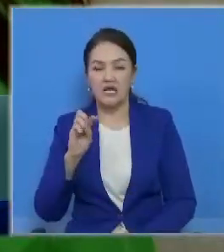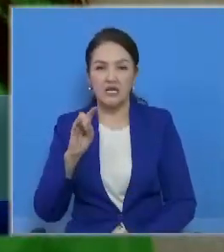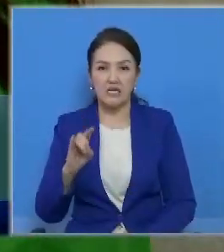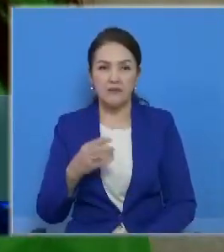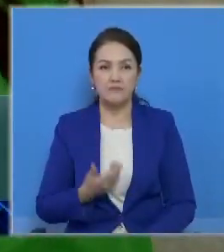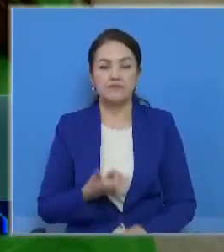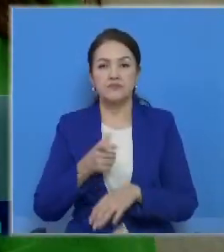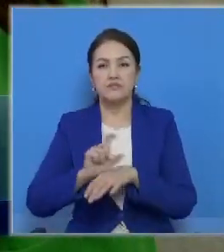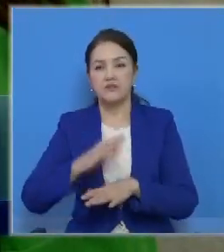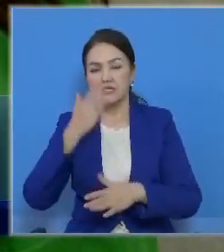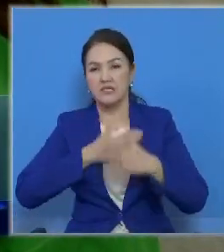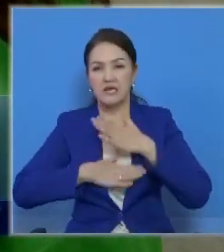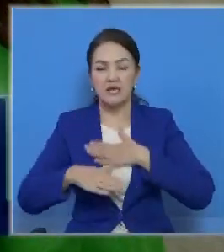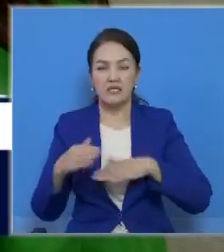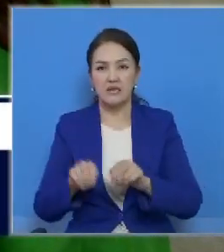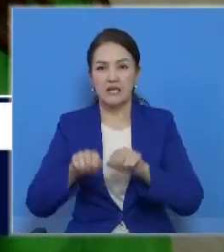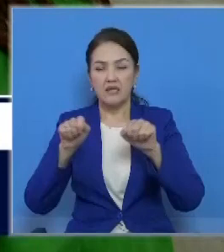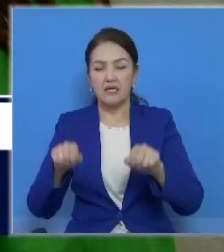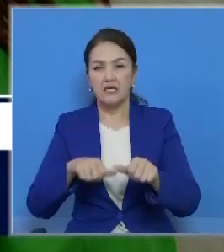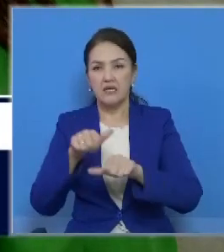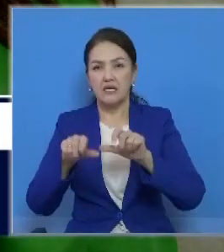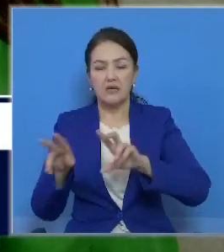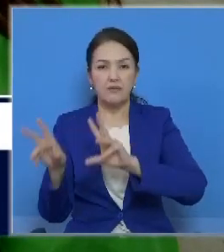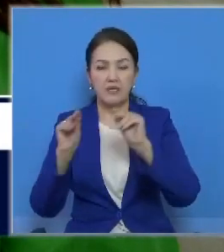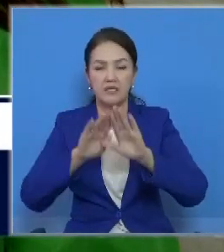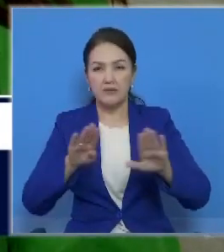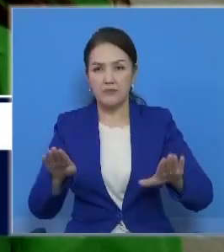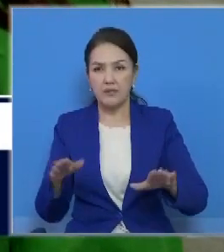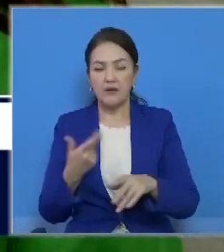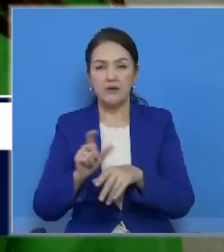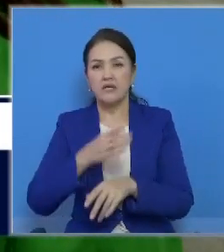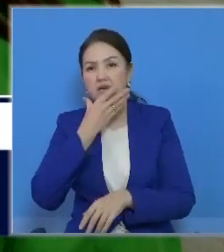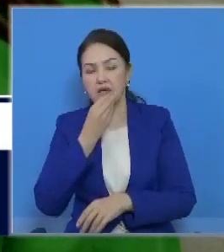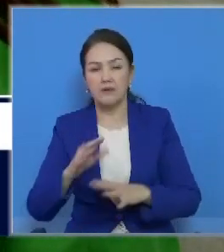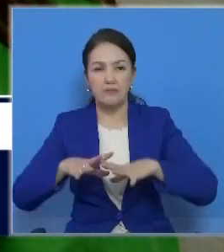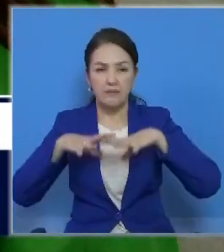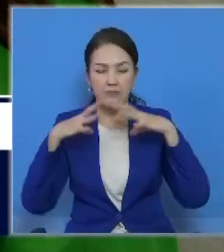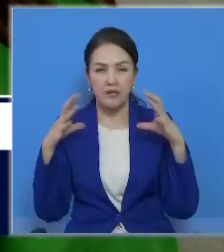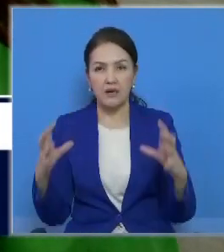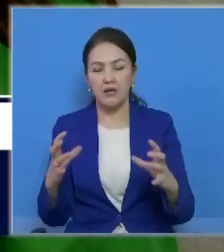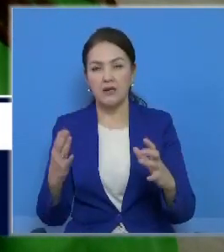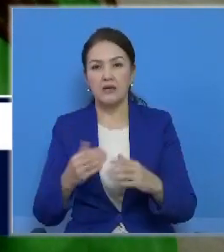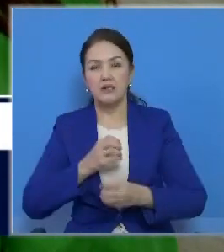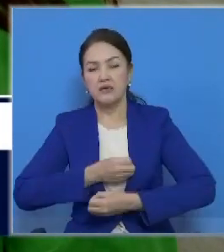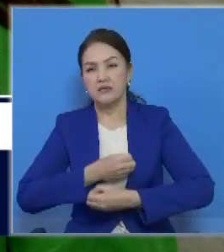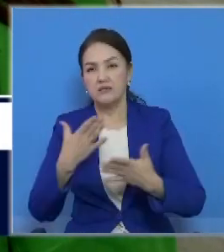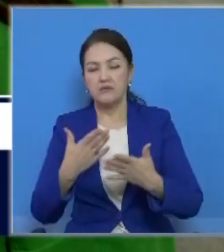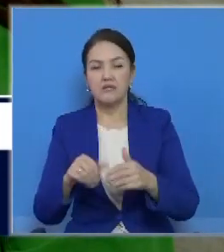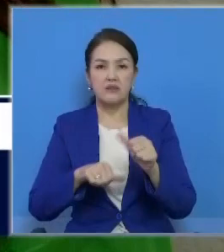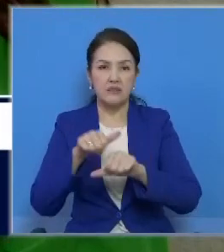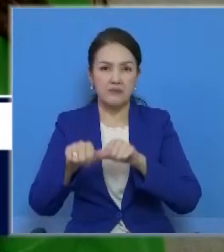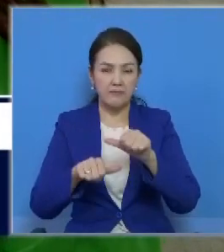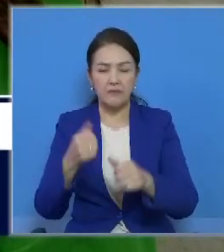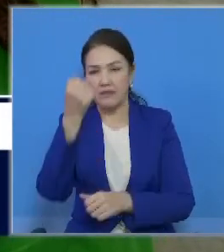очень рада сегодня открывается у нас новый садик очень красивый большой светлый садик